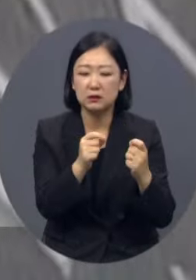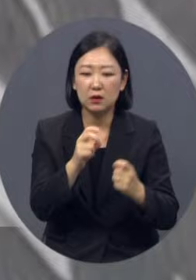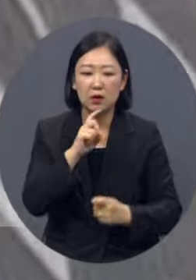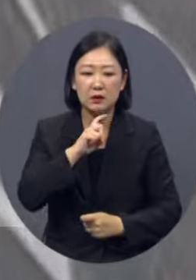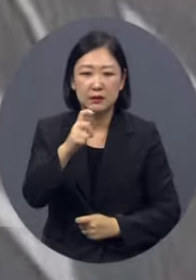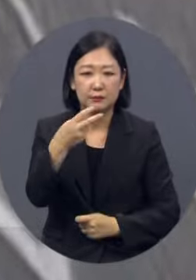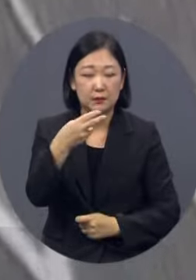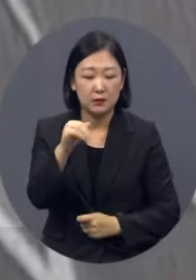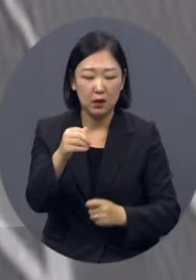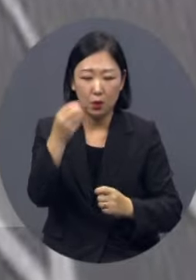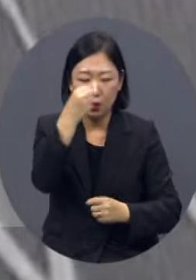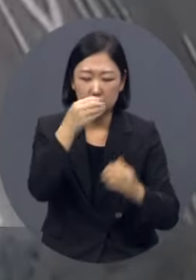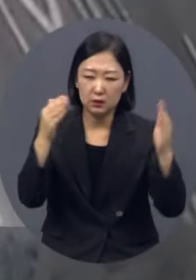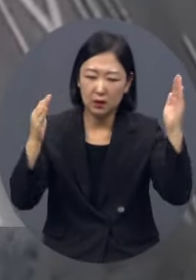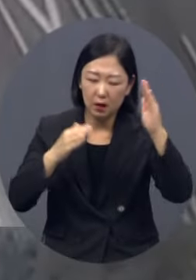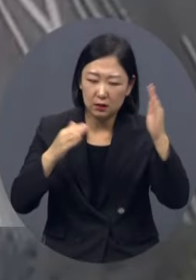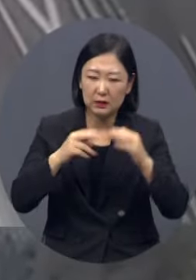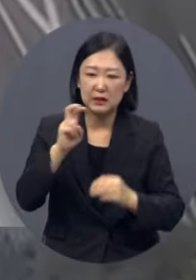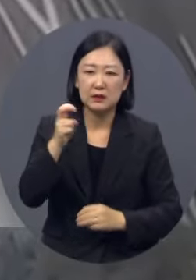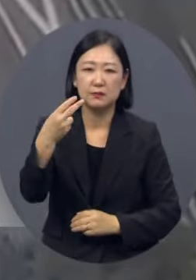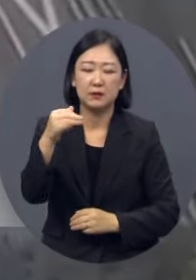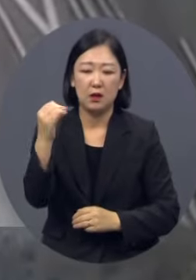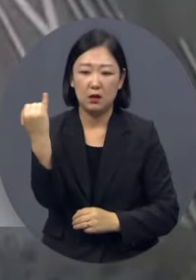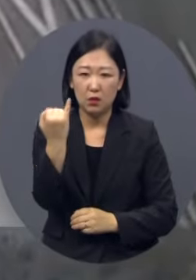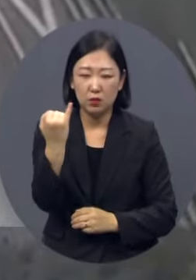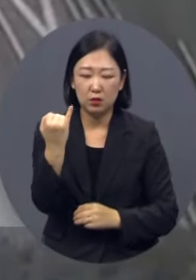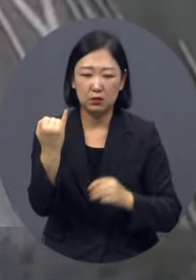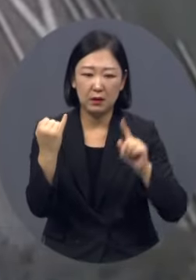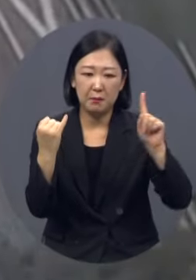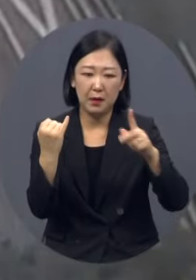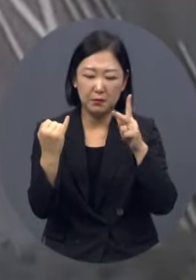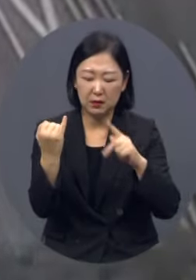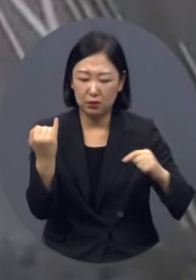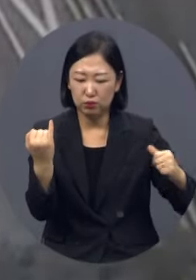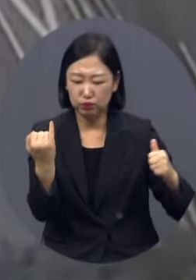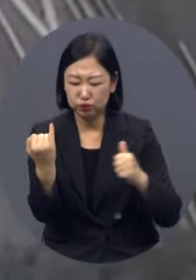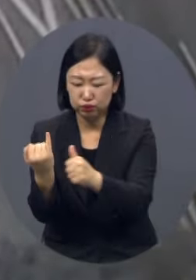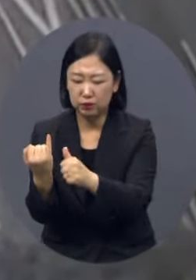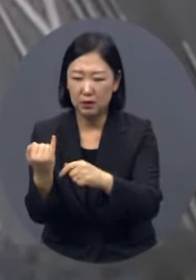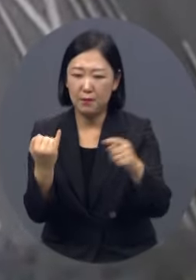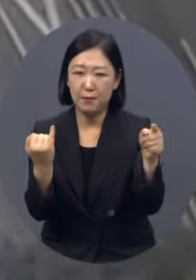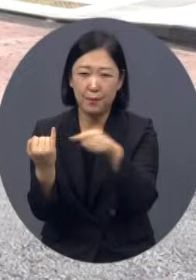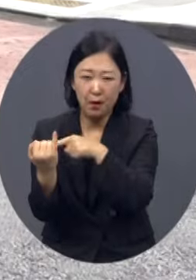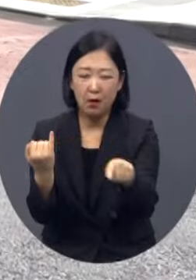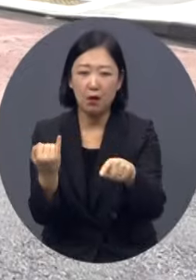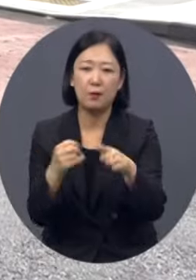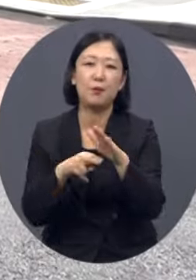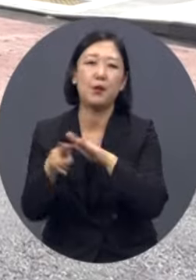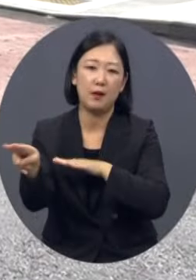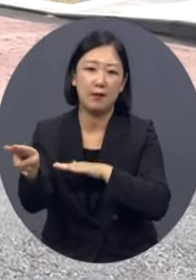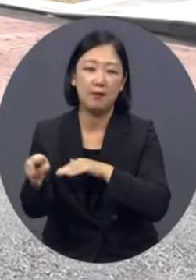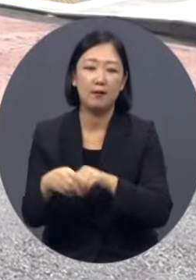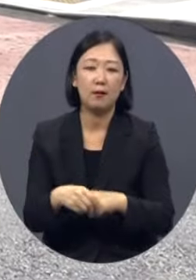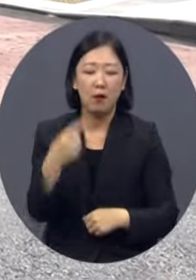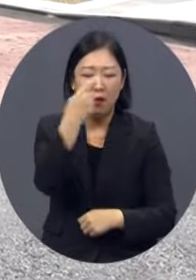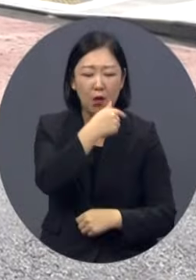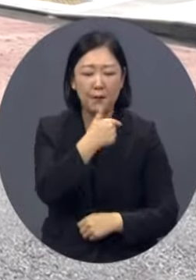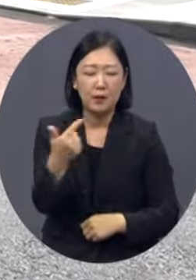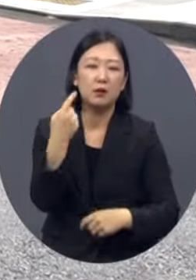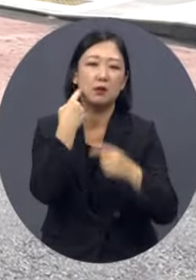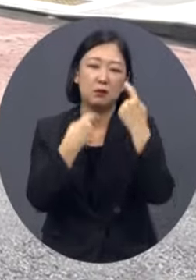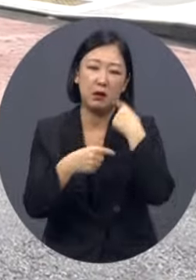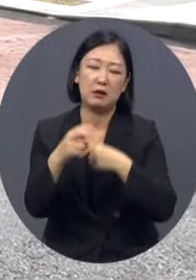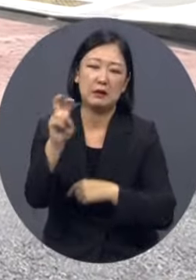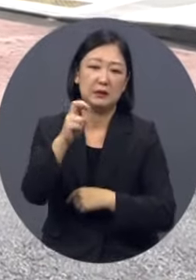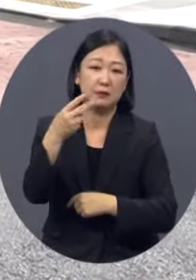고등학생이 20대 100 넘 쫓아가 흉기를 휘두르고 달아났습니다 얼굴을 크게 다치니 20대